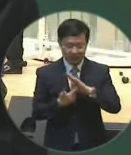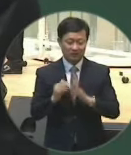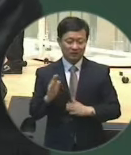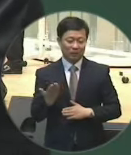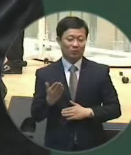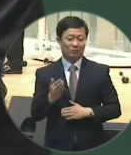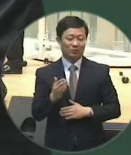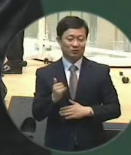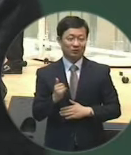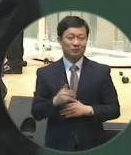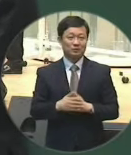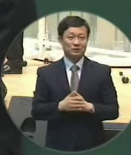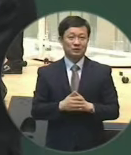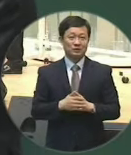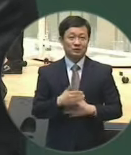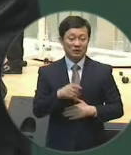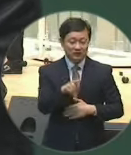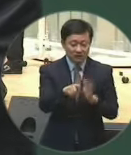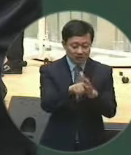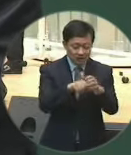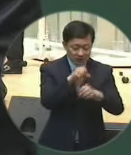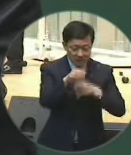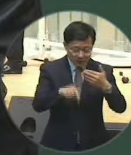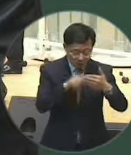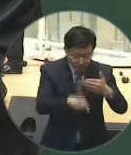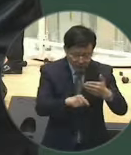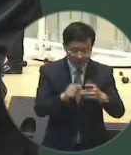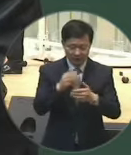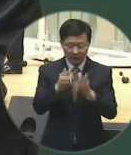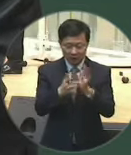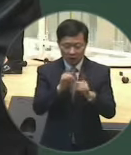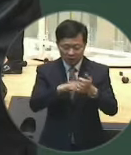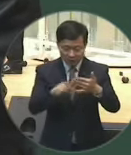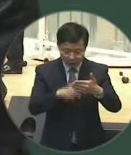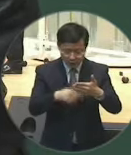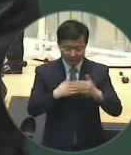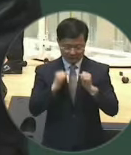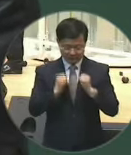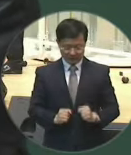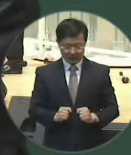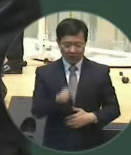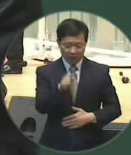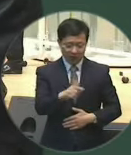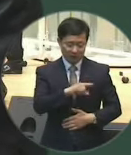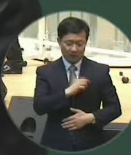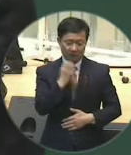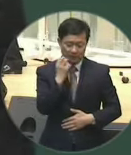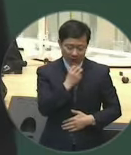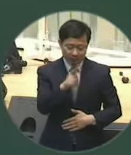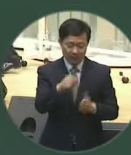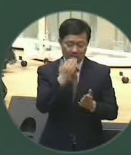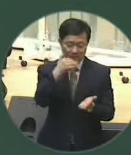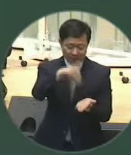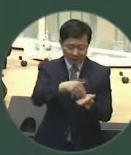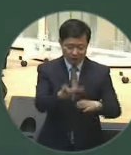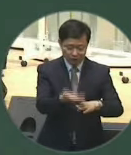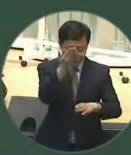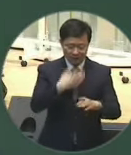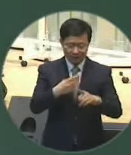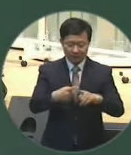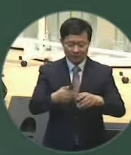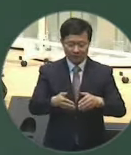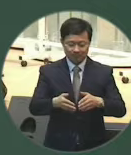even now. 우리는 그 속에 있어야만 되는 거예요. And we must be within that. 너는 베드로라 반석 위에 내